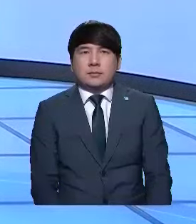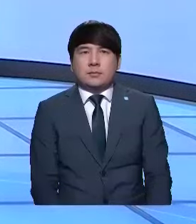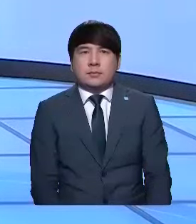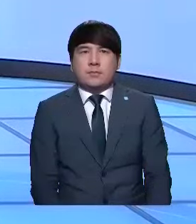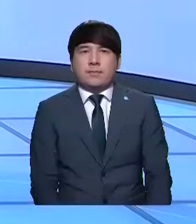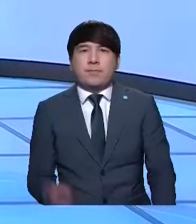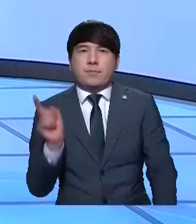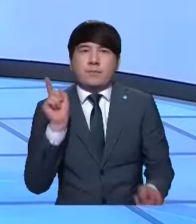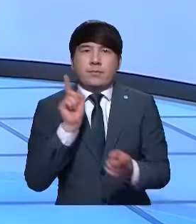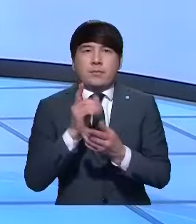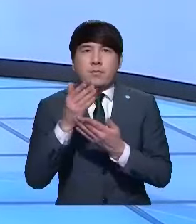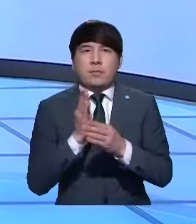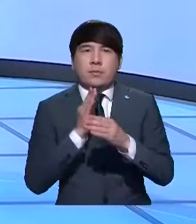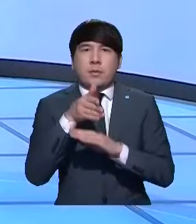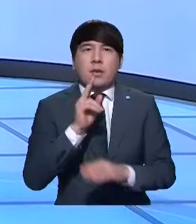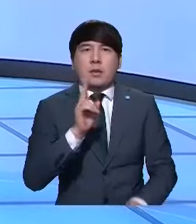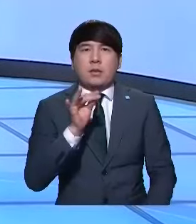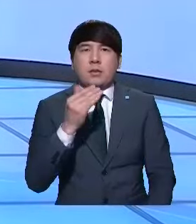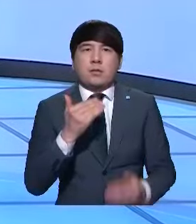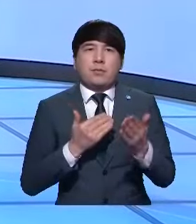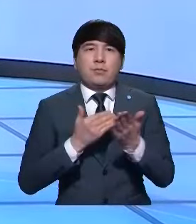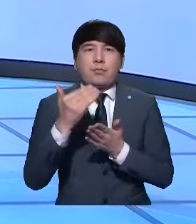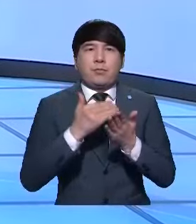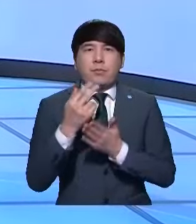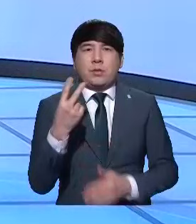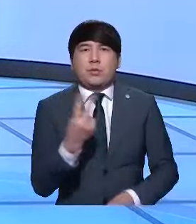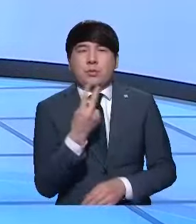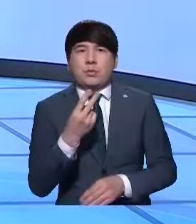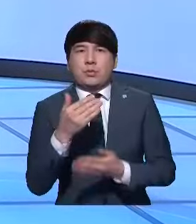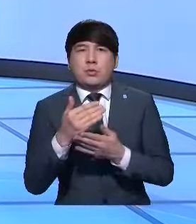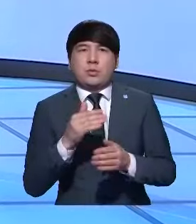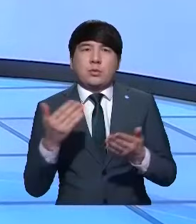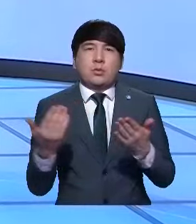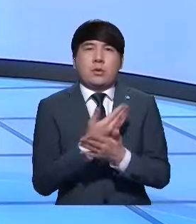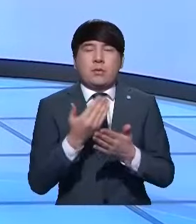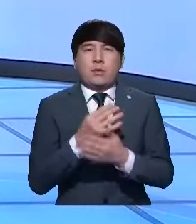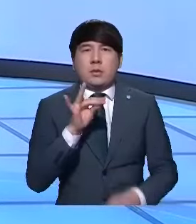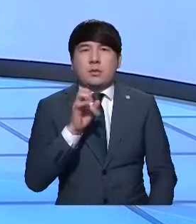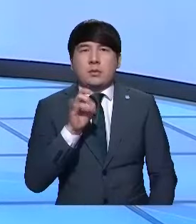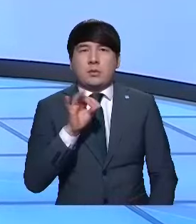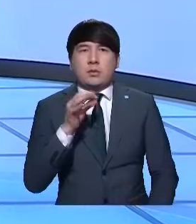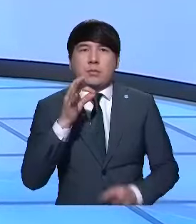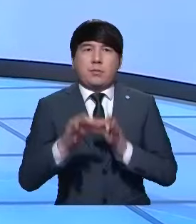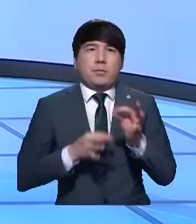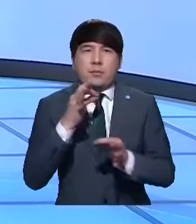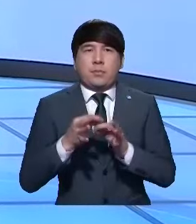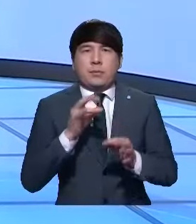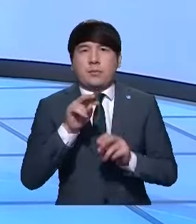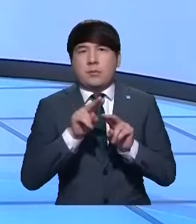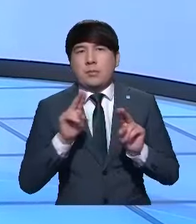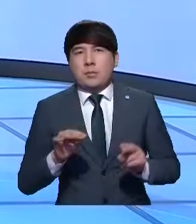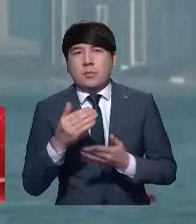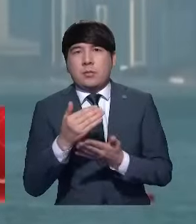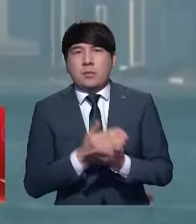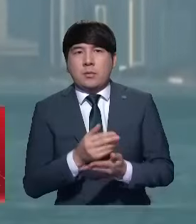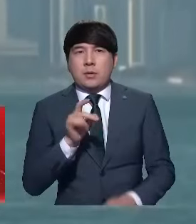Визит Касым-Жомарта Токаева в Катар поднимет двусторонние отношения на новый уровень. Так считает эксперт Института мировой экономики и политики Лидия Пархомчик.